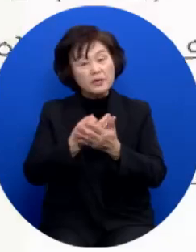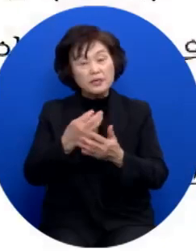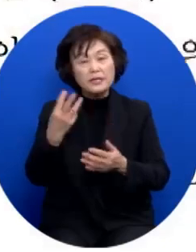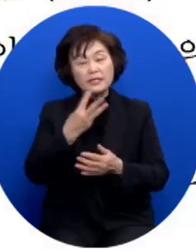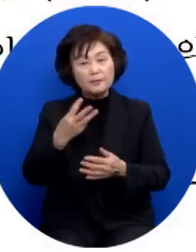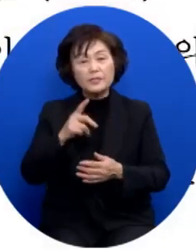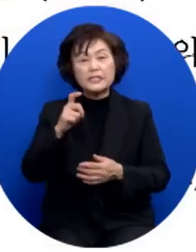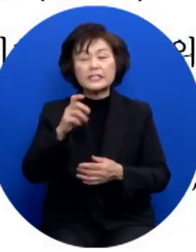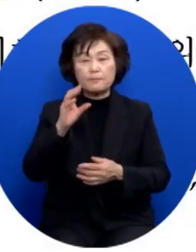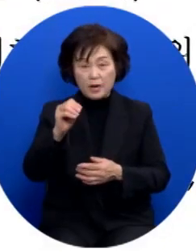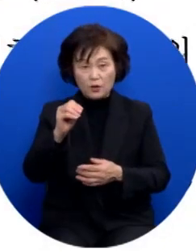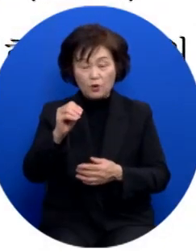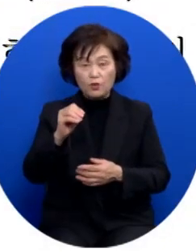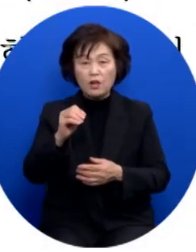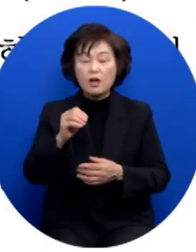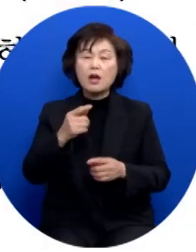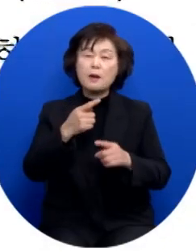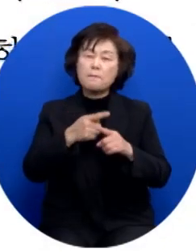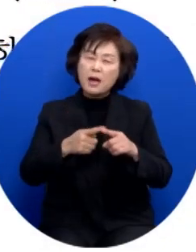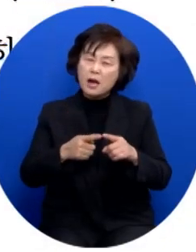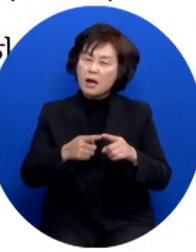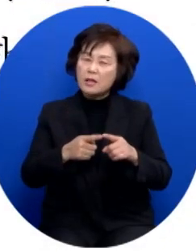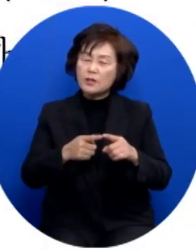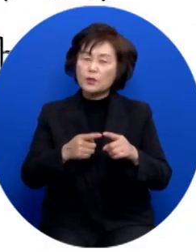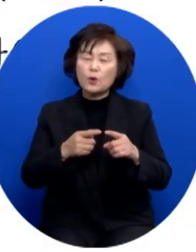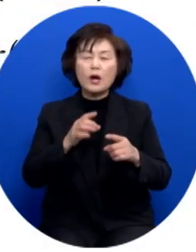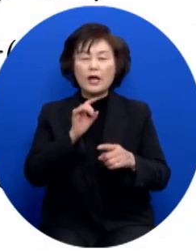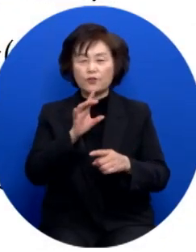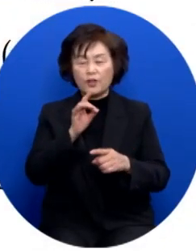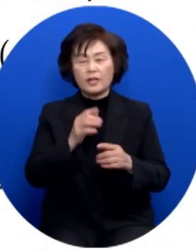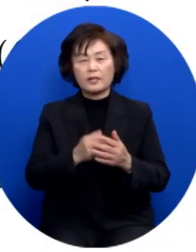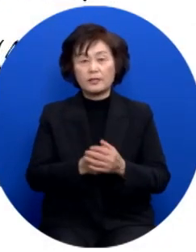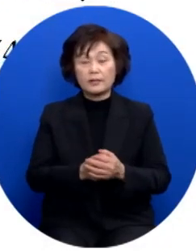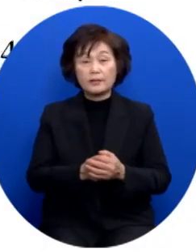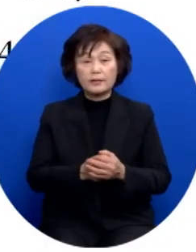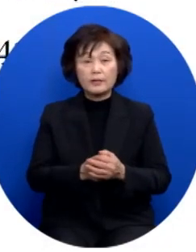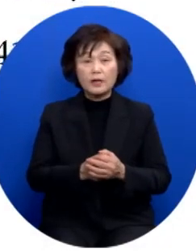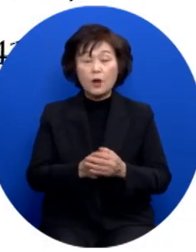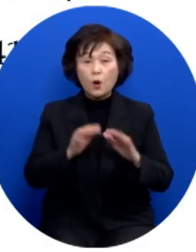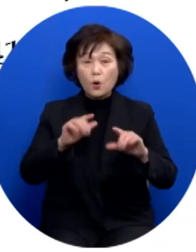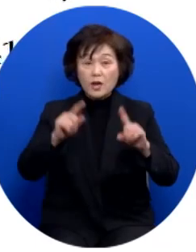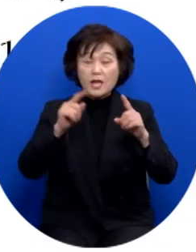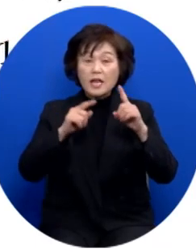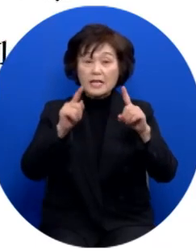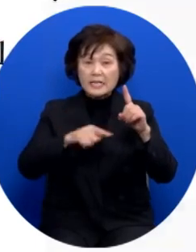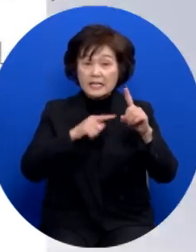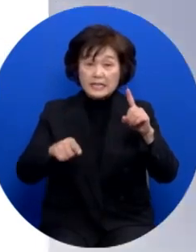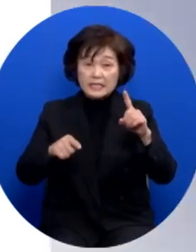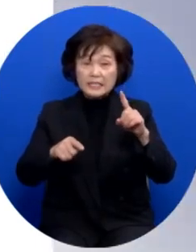원으로 전체 가구 평균의 절반에도 미치지 못하는 것으로 파악됐으며 올해 1인 가구의